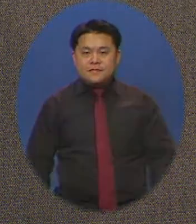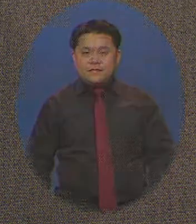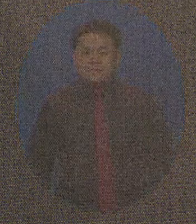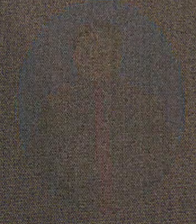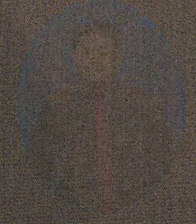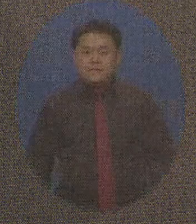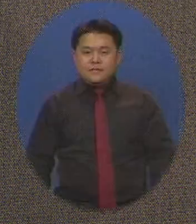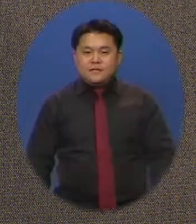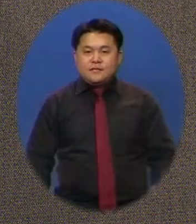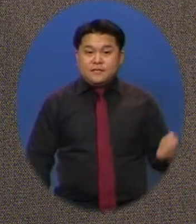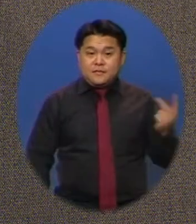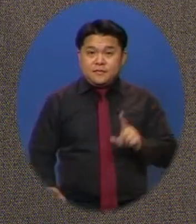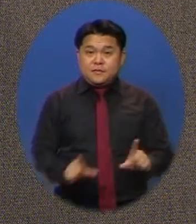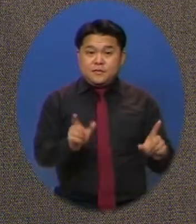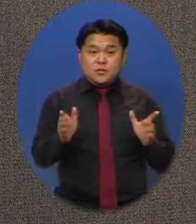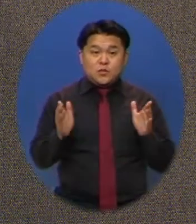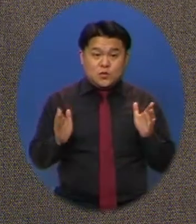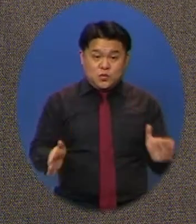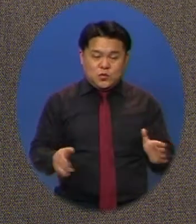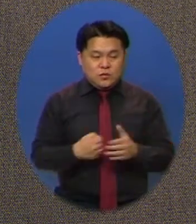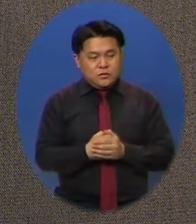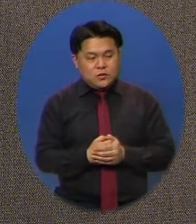그리고